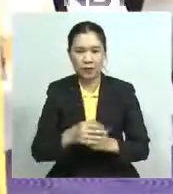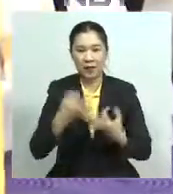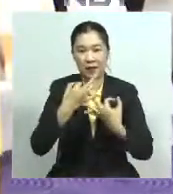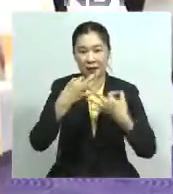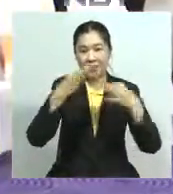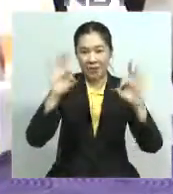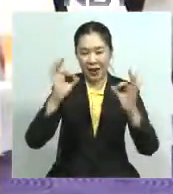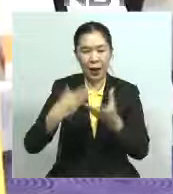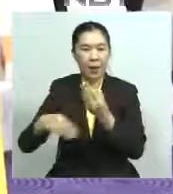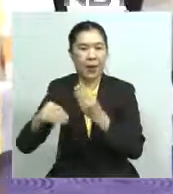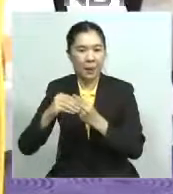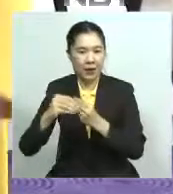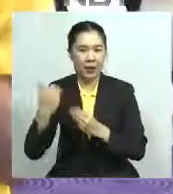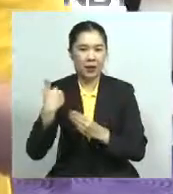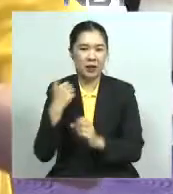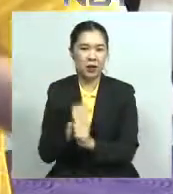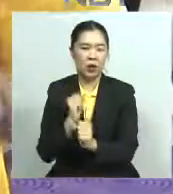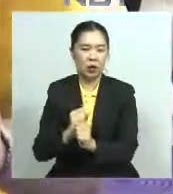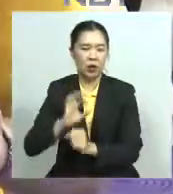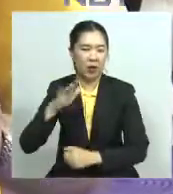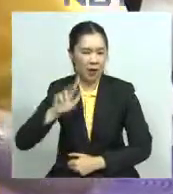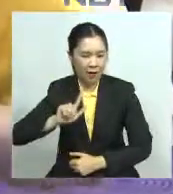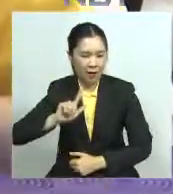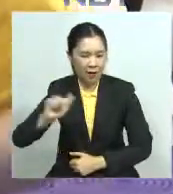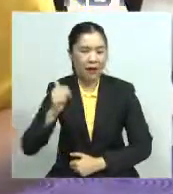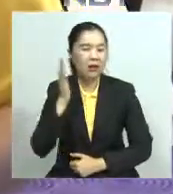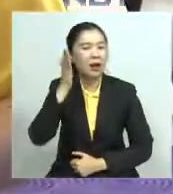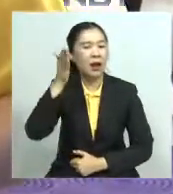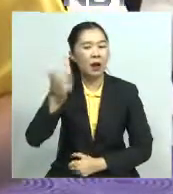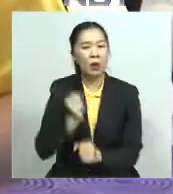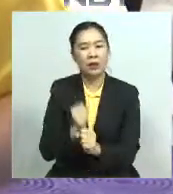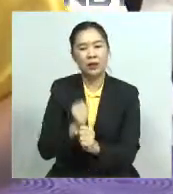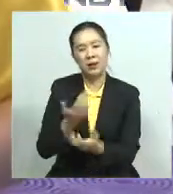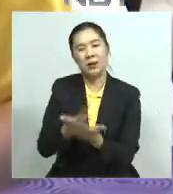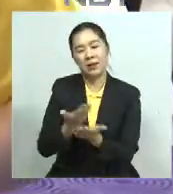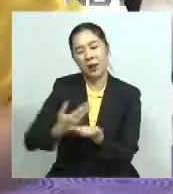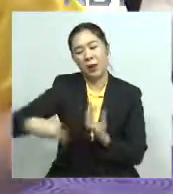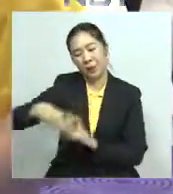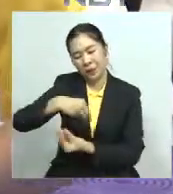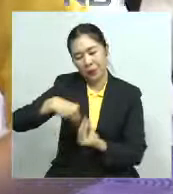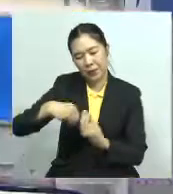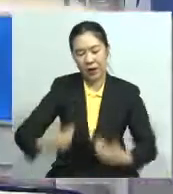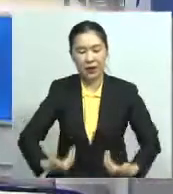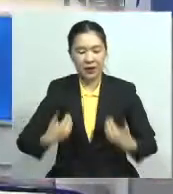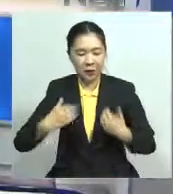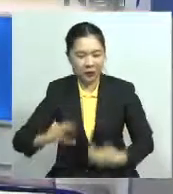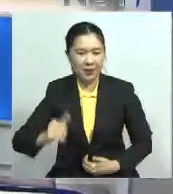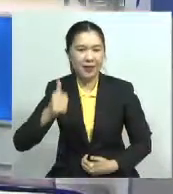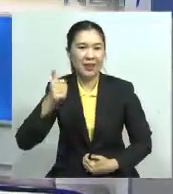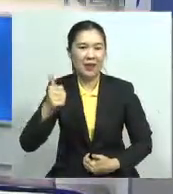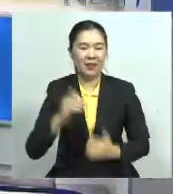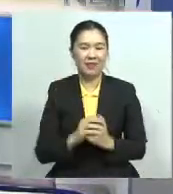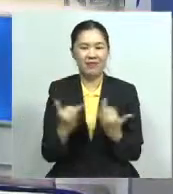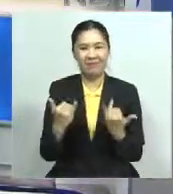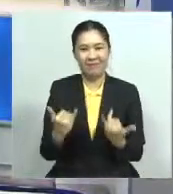าชีพเสริมนะครับมันอาจจะกลายเป็นอาชีพหลักในอนาคตและก็สร้างรายได้สร้างความมั่นคงให้แก่ชีวิตก็เป็นไปได้ทั้งหมดคือ